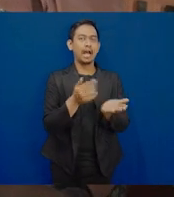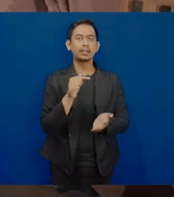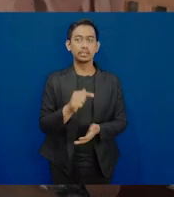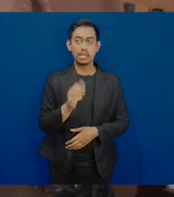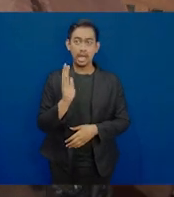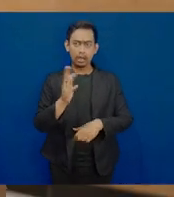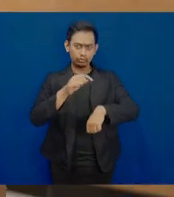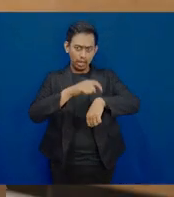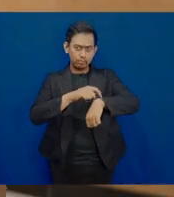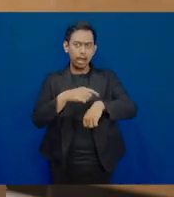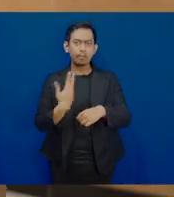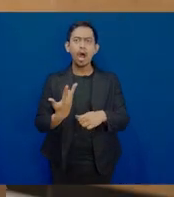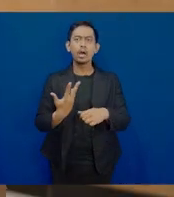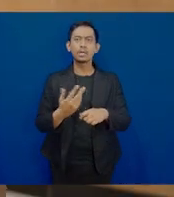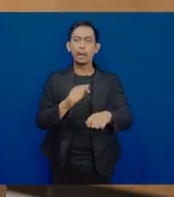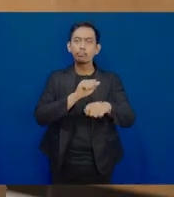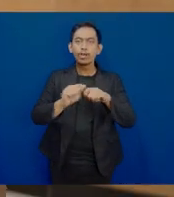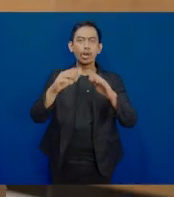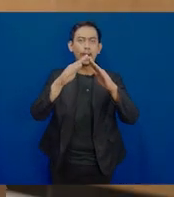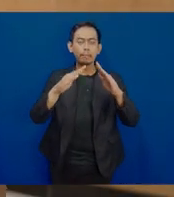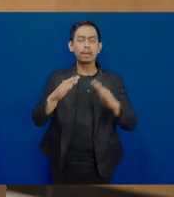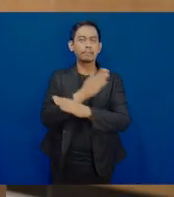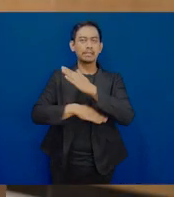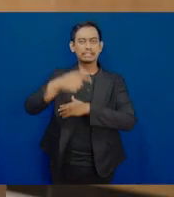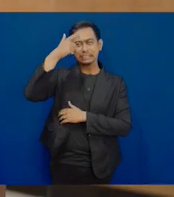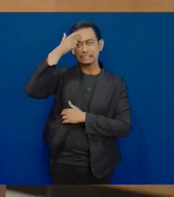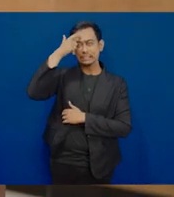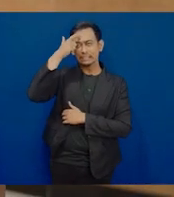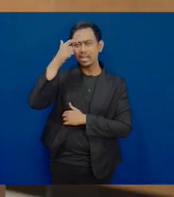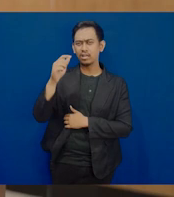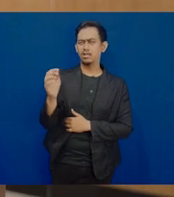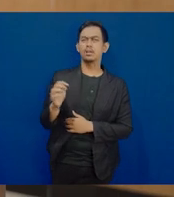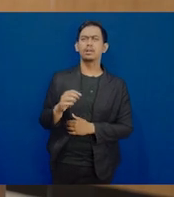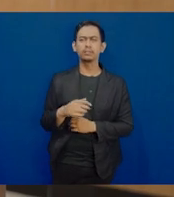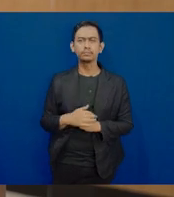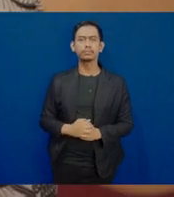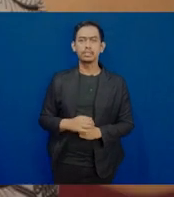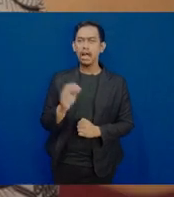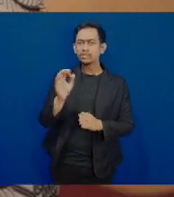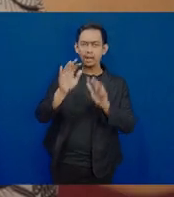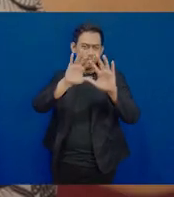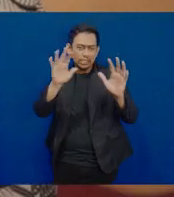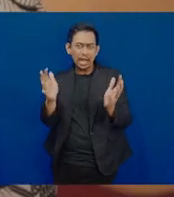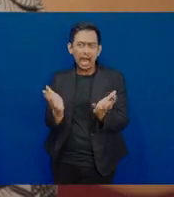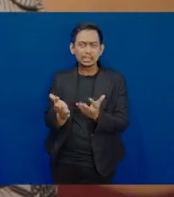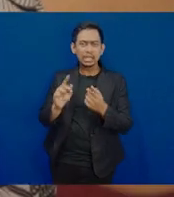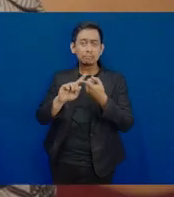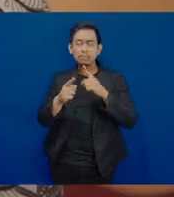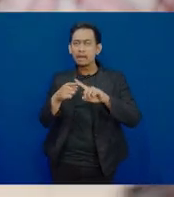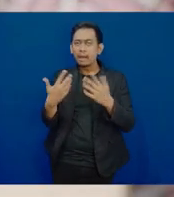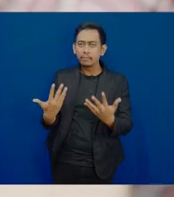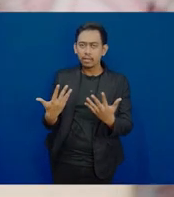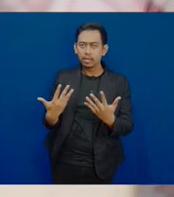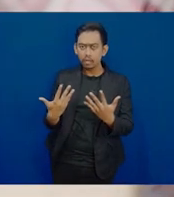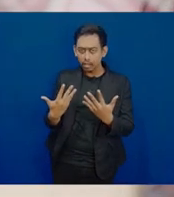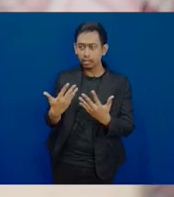Ketika belum terbentuk kelompok difabel Kelurahan Sumberagung ini, teman-teman tidak ada wadah untuk saling tukar